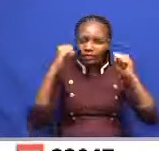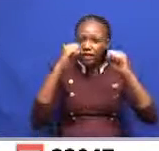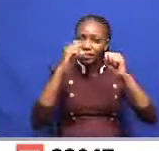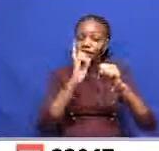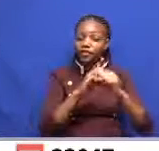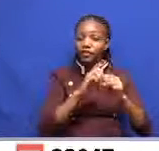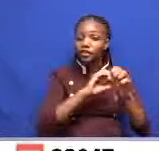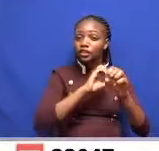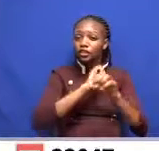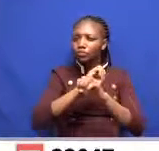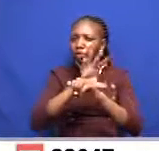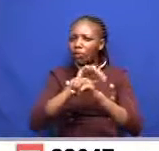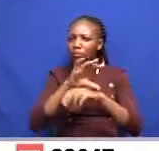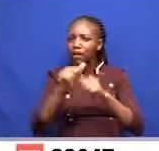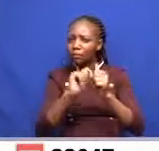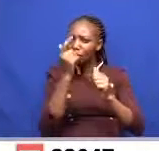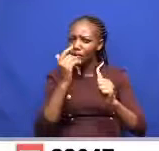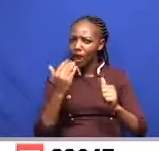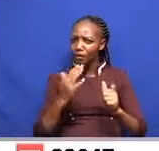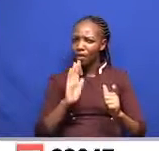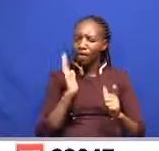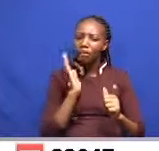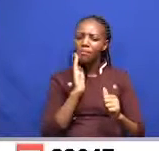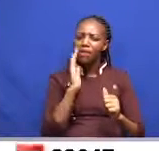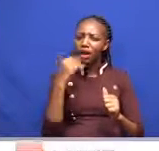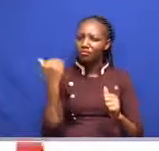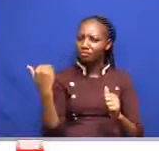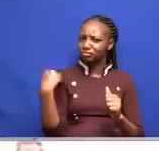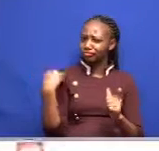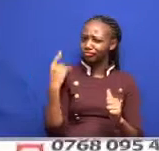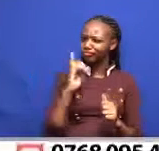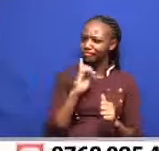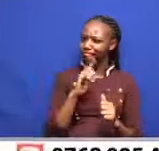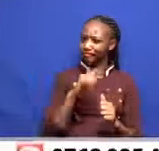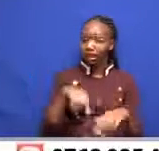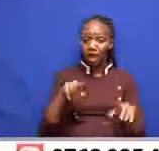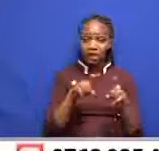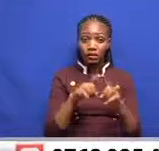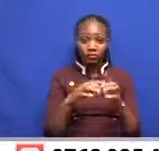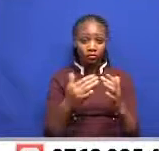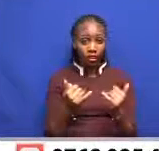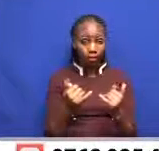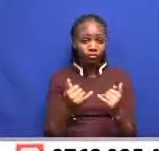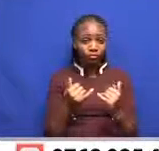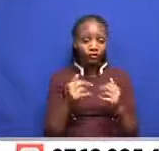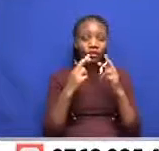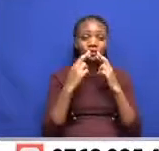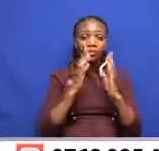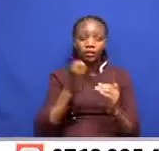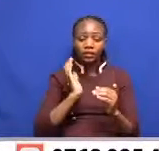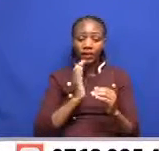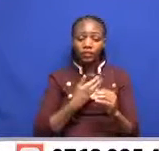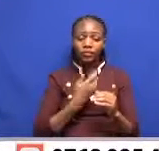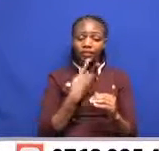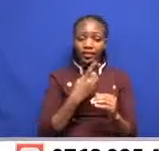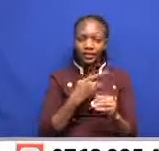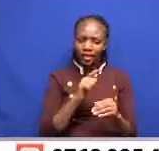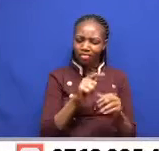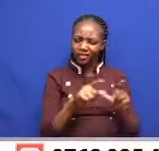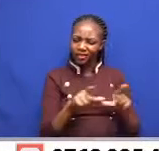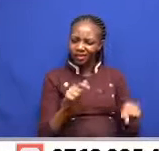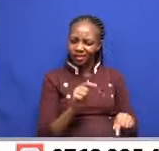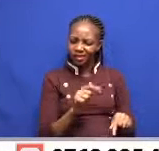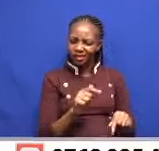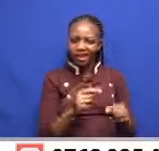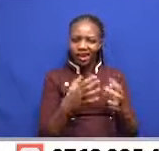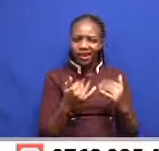kufurushwa kwa mama moja katika shamba ambayo amekuwa akiishi. Na kama Mike Kagongo anavyoarifu, shamba hilo